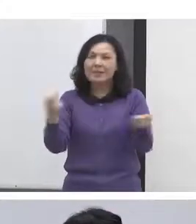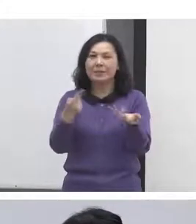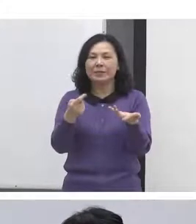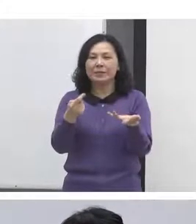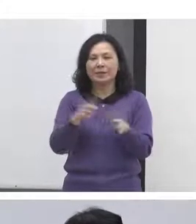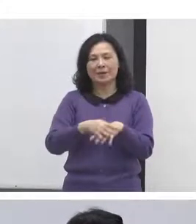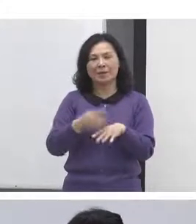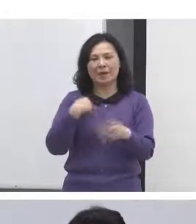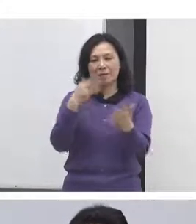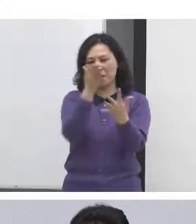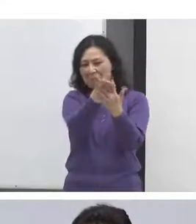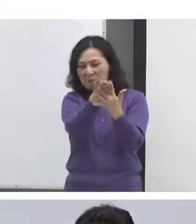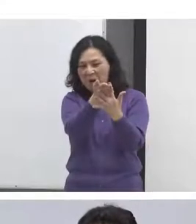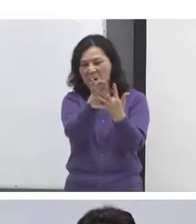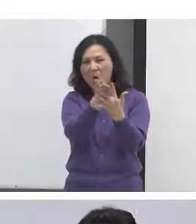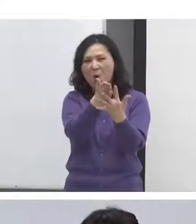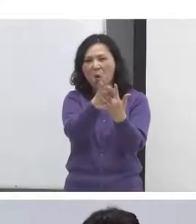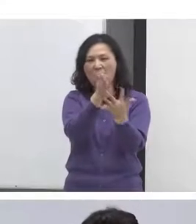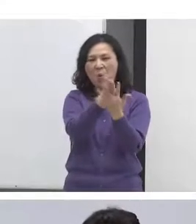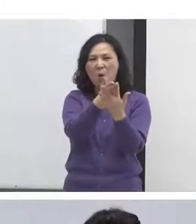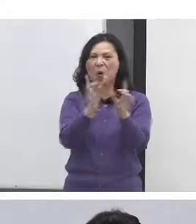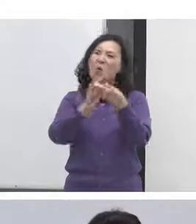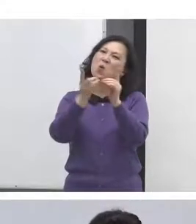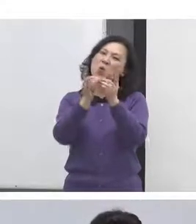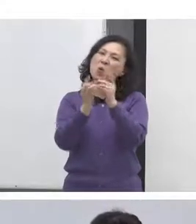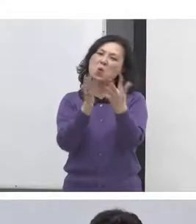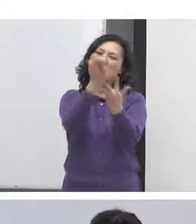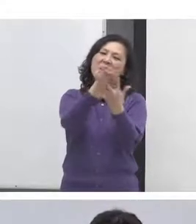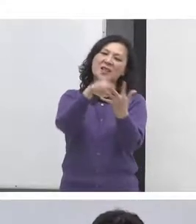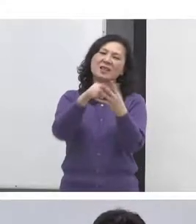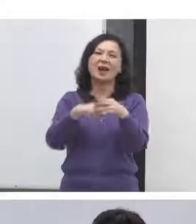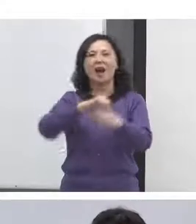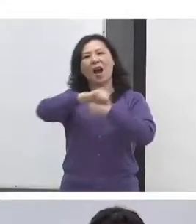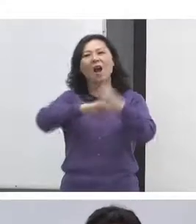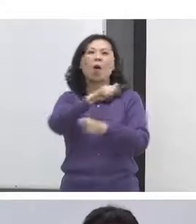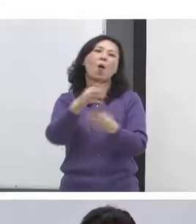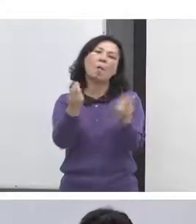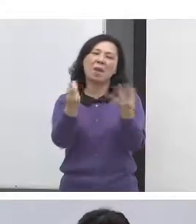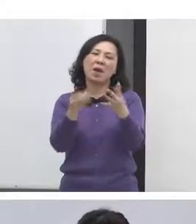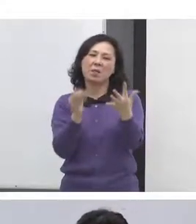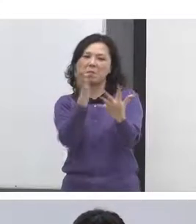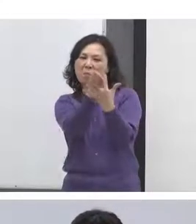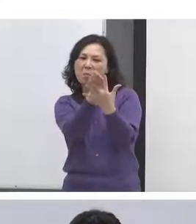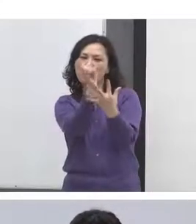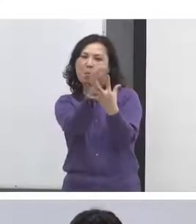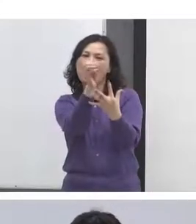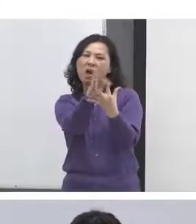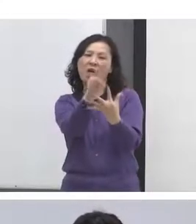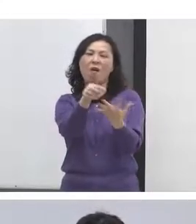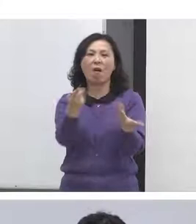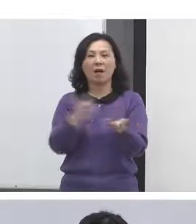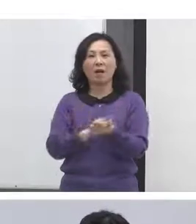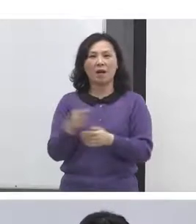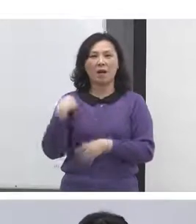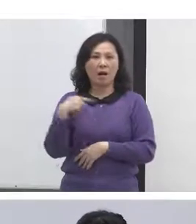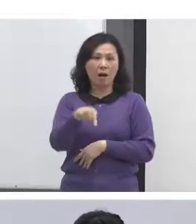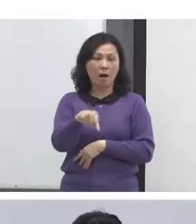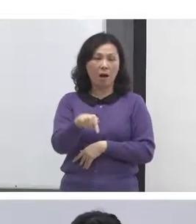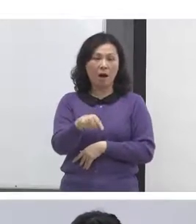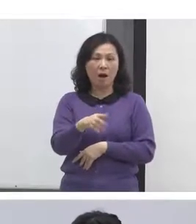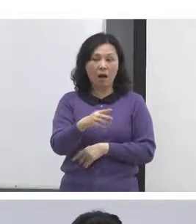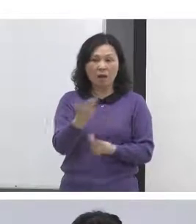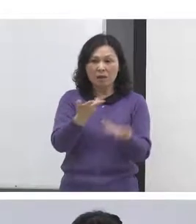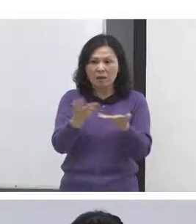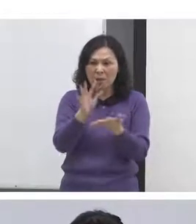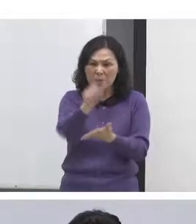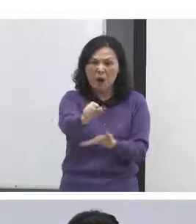比较看不，就是没有故意加入没有动物的照片。好，那这样的一个事情被发现之后，这些参加的